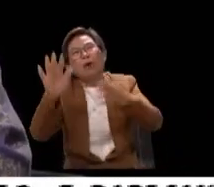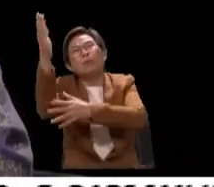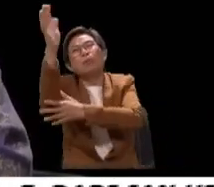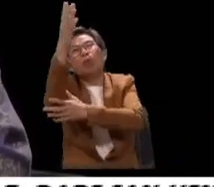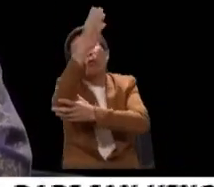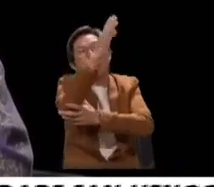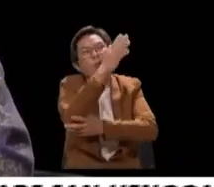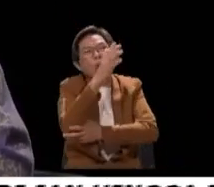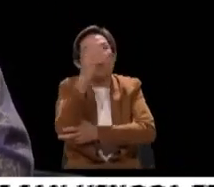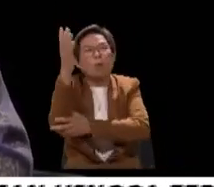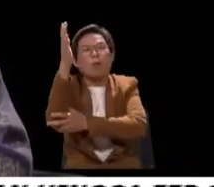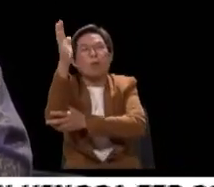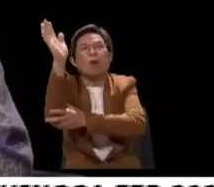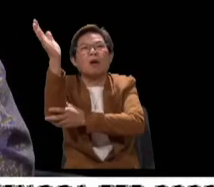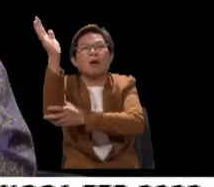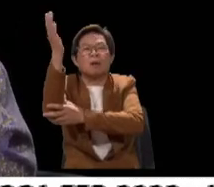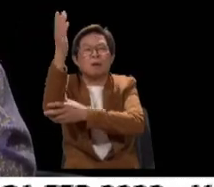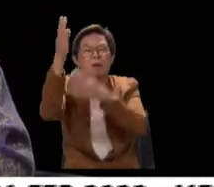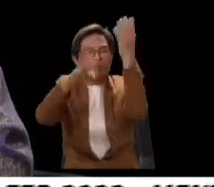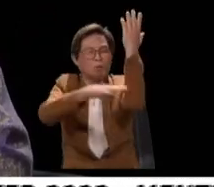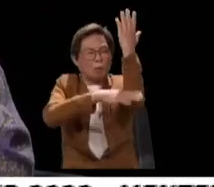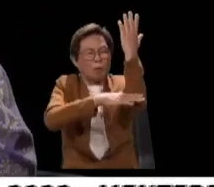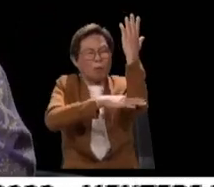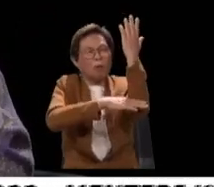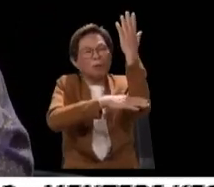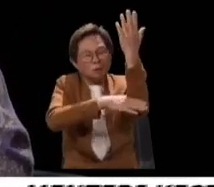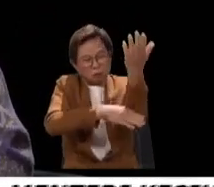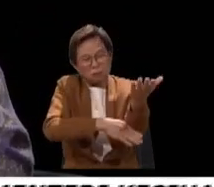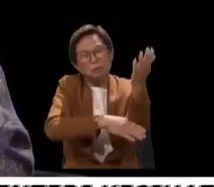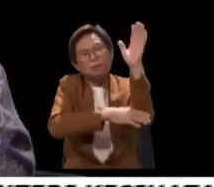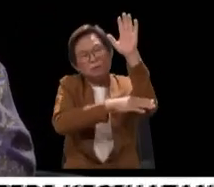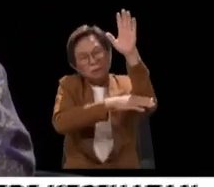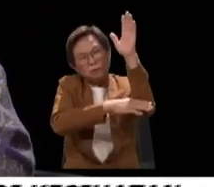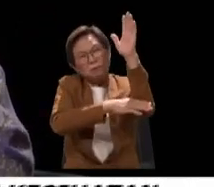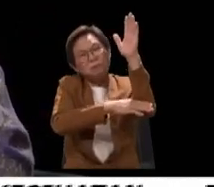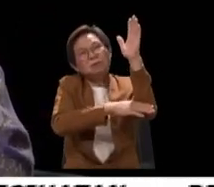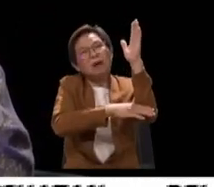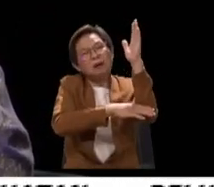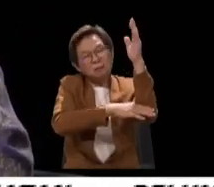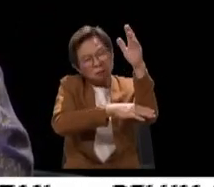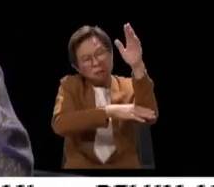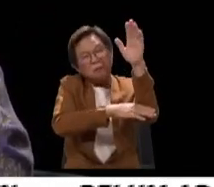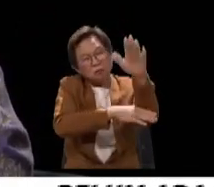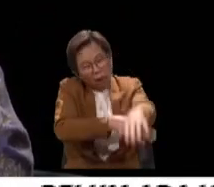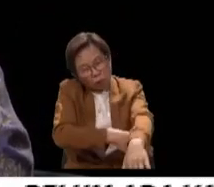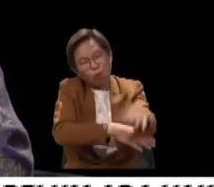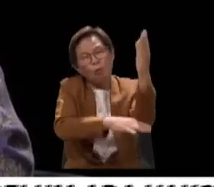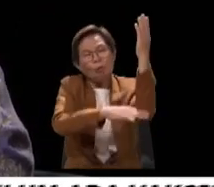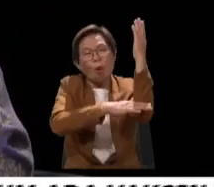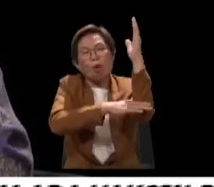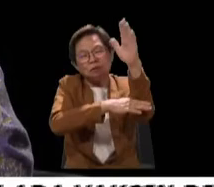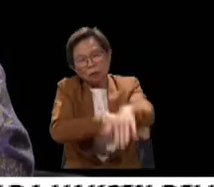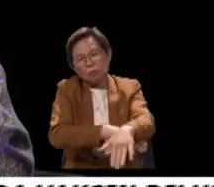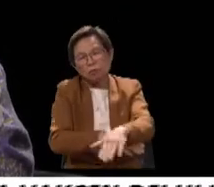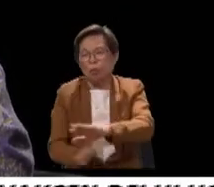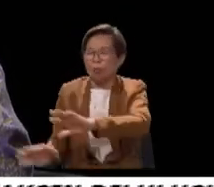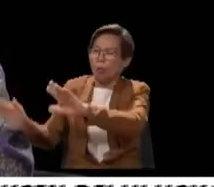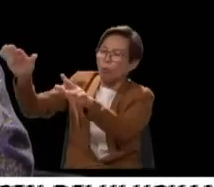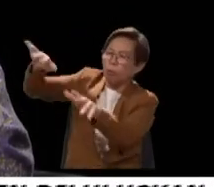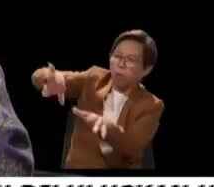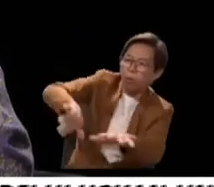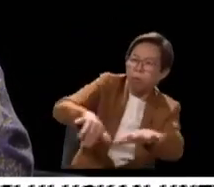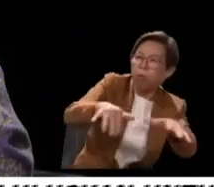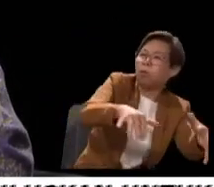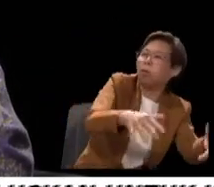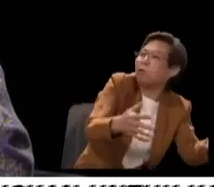atas sana jatuh dan menyebabkan balak-balak tu turun ke bawah ya Jadi kalau ikut dari segi Kementerian Saya memang kita